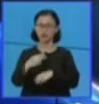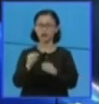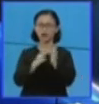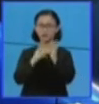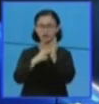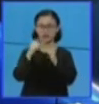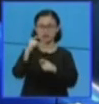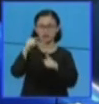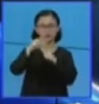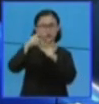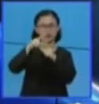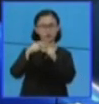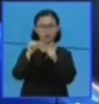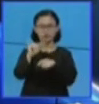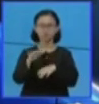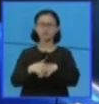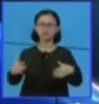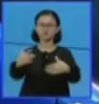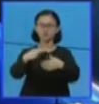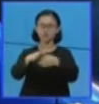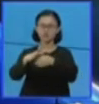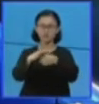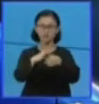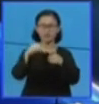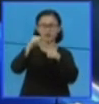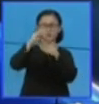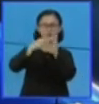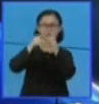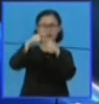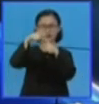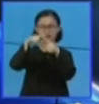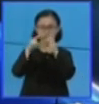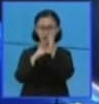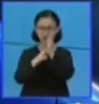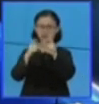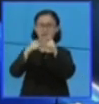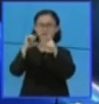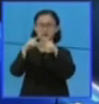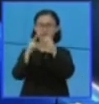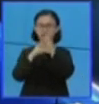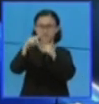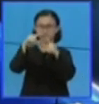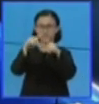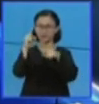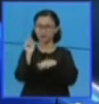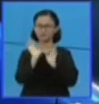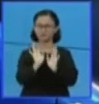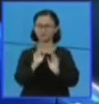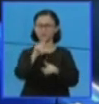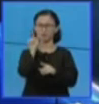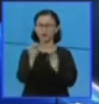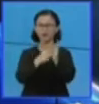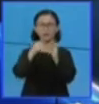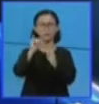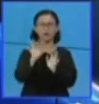operasi katarak gratis bagi warga lansia Kota Siantar dan Kabupaten Simalungun. Selama bulan Mei, Bakti Sosial Operasi Katarak menyediakan layanan